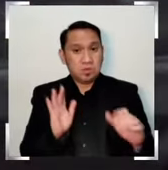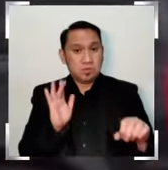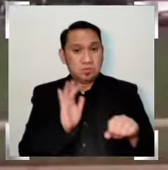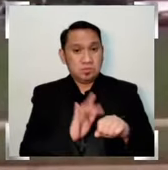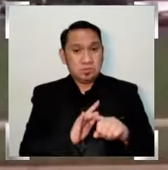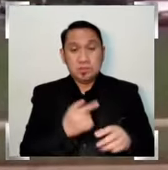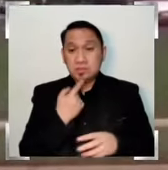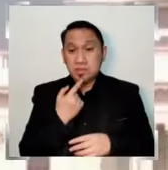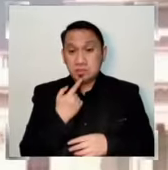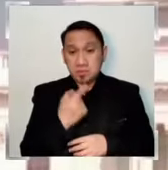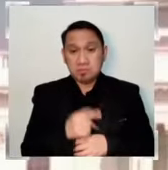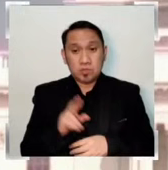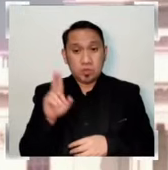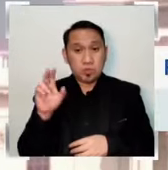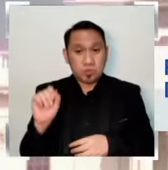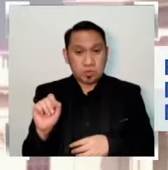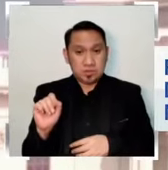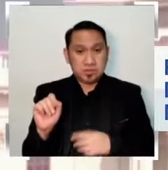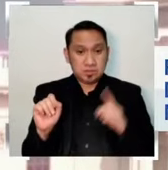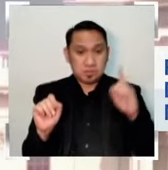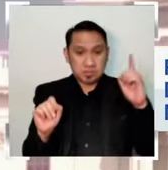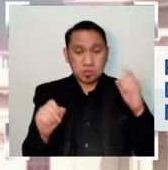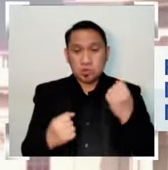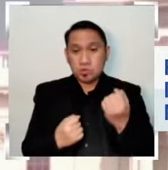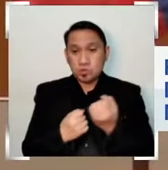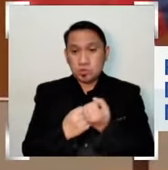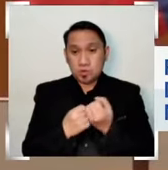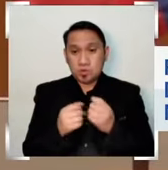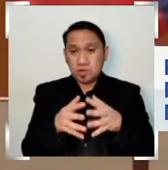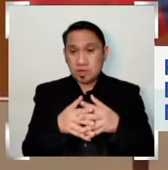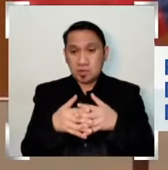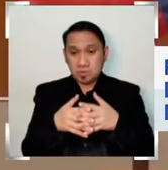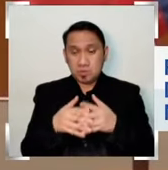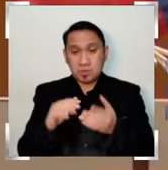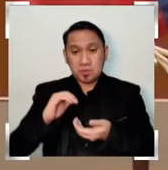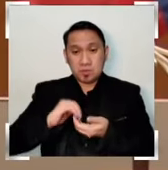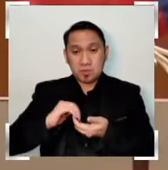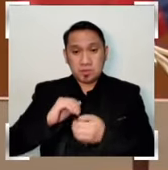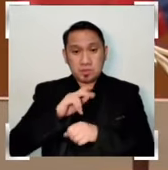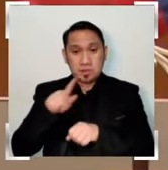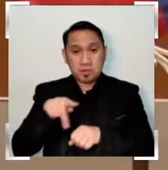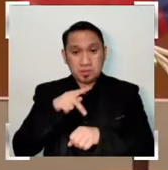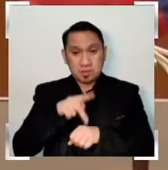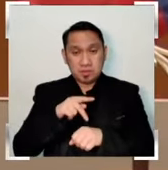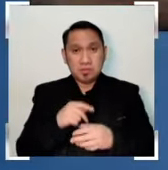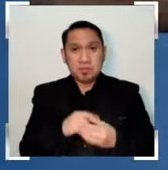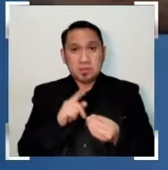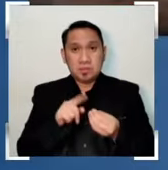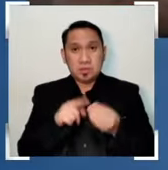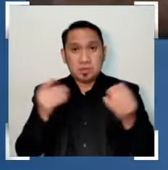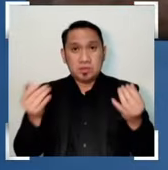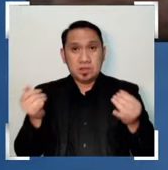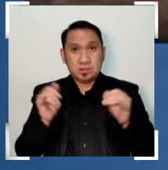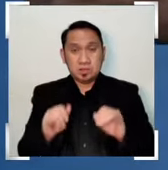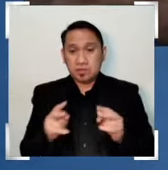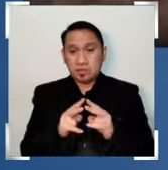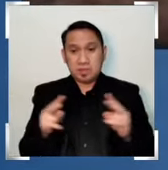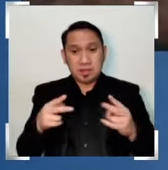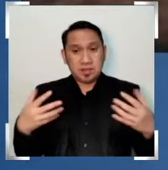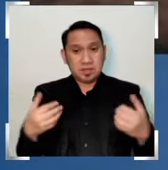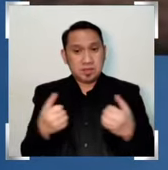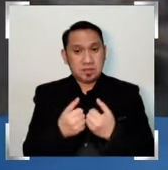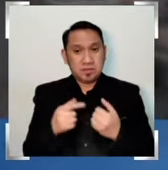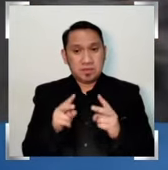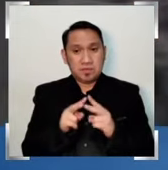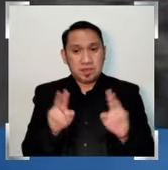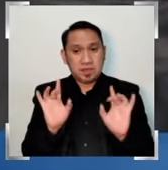State Department Ned Price, suportado ng Amerika ang kaalyado nilang Pilipinas sa naturang insidente. Mapanghamon at delikado raw ang ginawa ng China